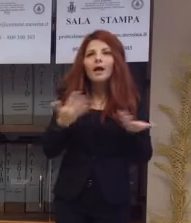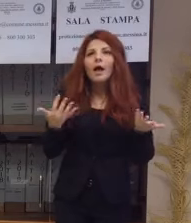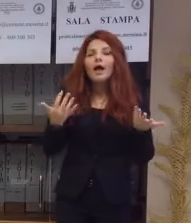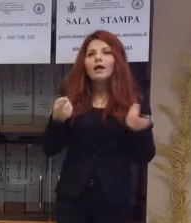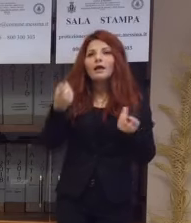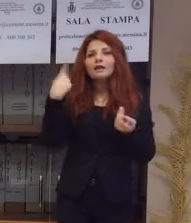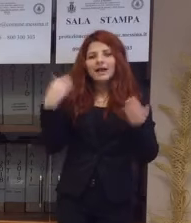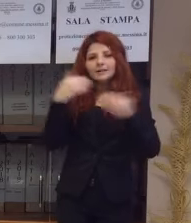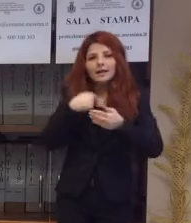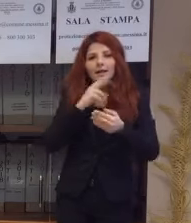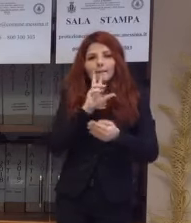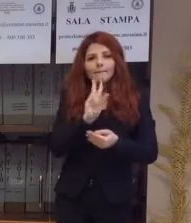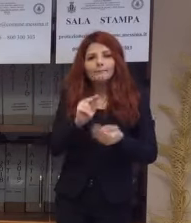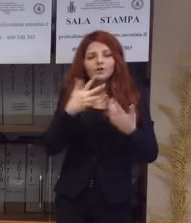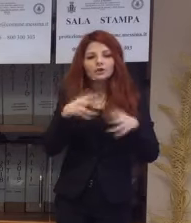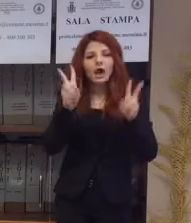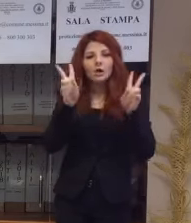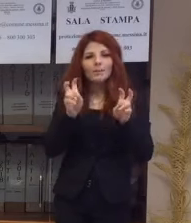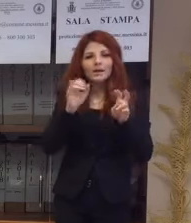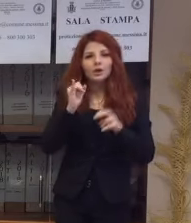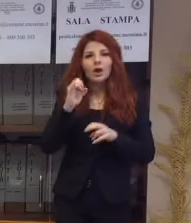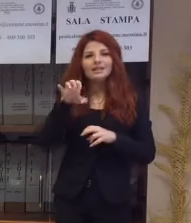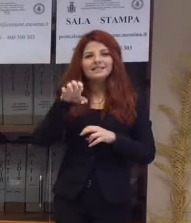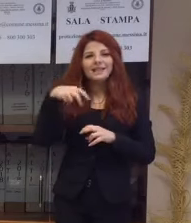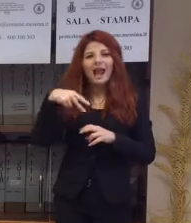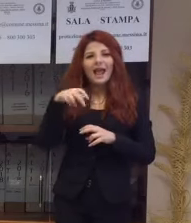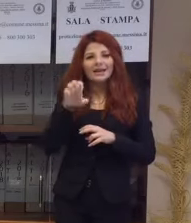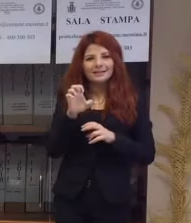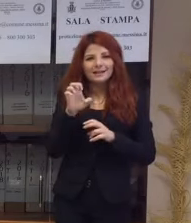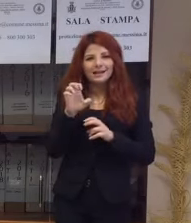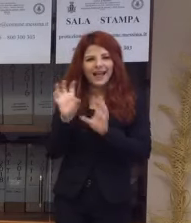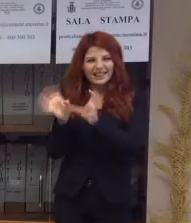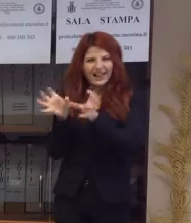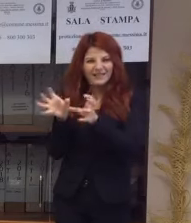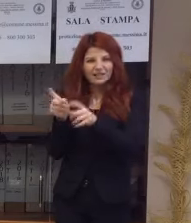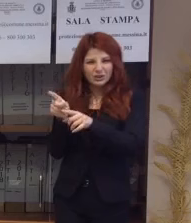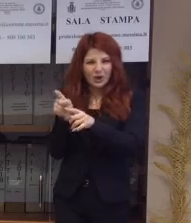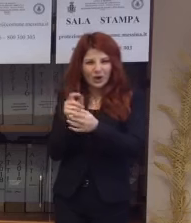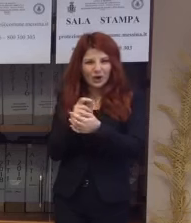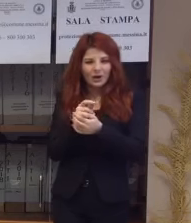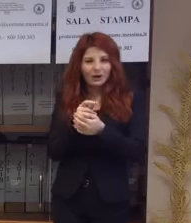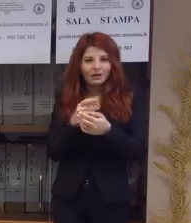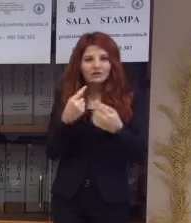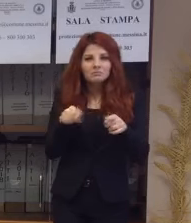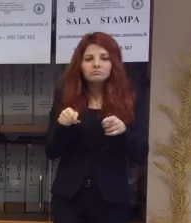ieri mi hanno, come si dice in dialetto siculo, mascariato,